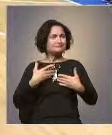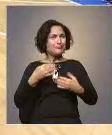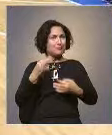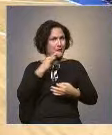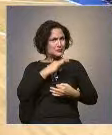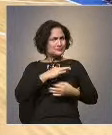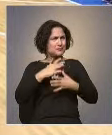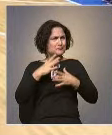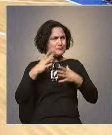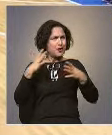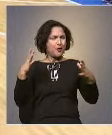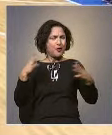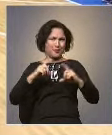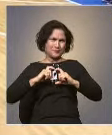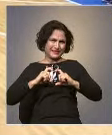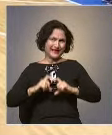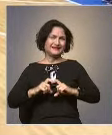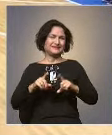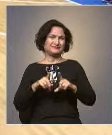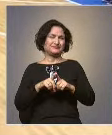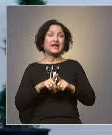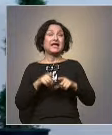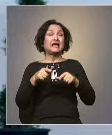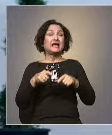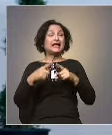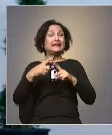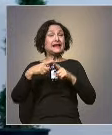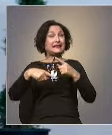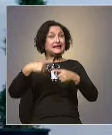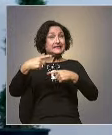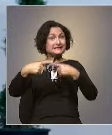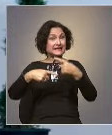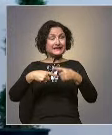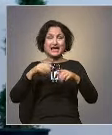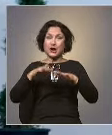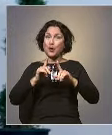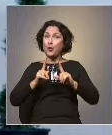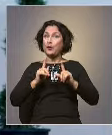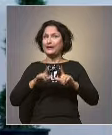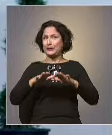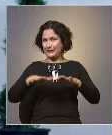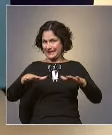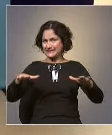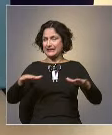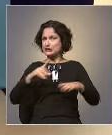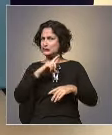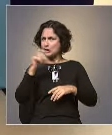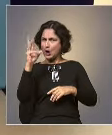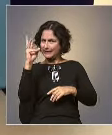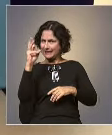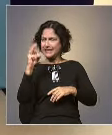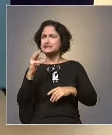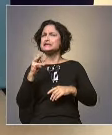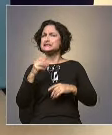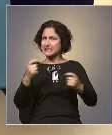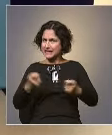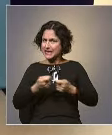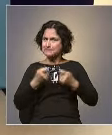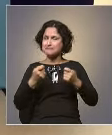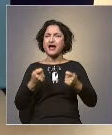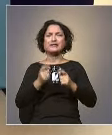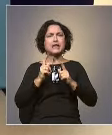успехи. Друго доказателство за традициите на клуба е, че в момента децата, които спортуват в него, са близо 130, като някои пътуват до